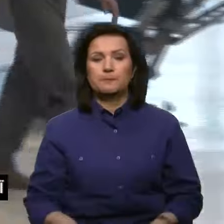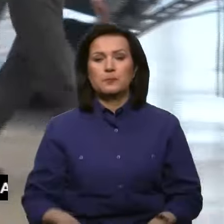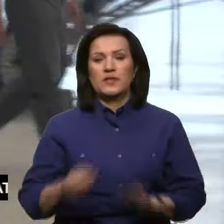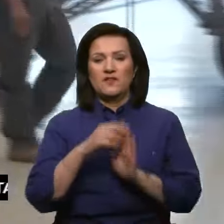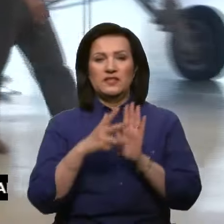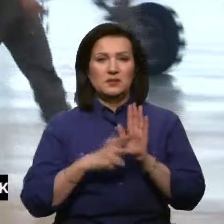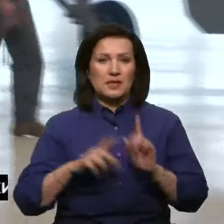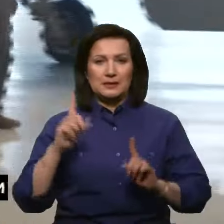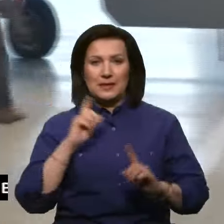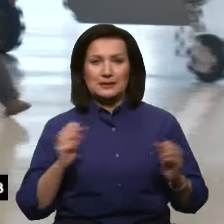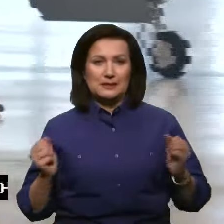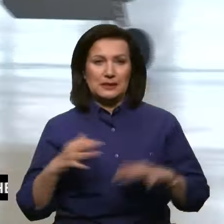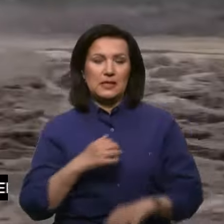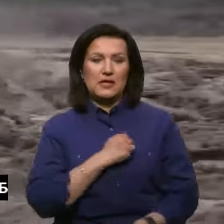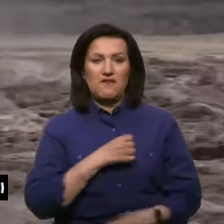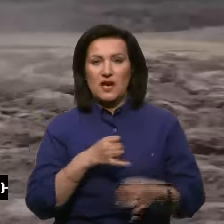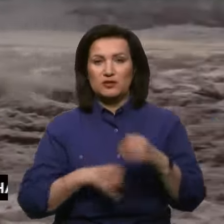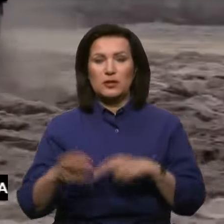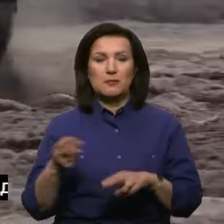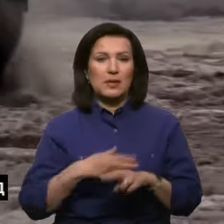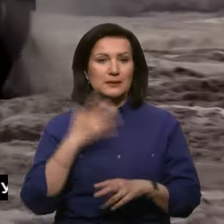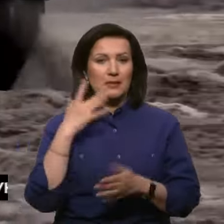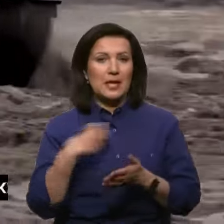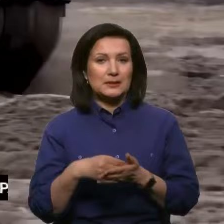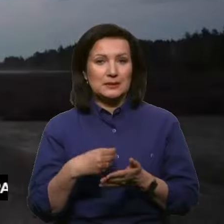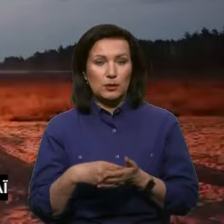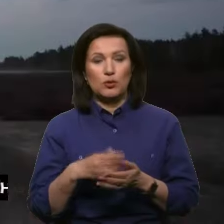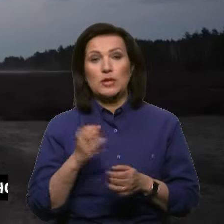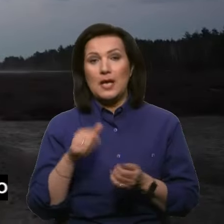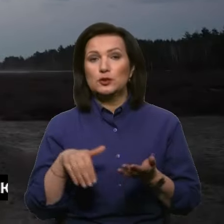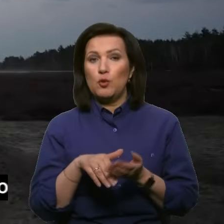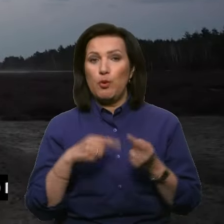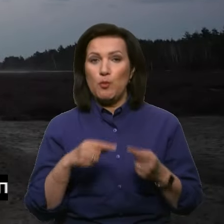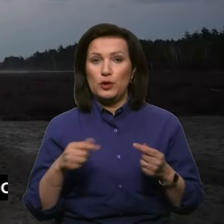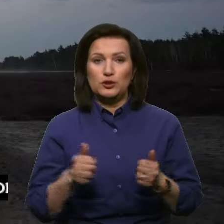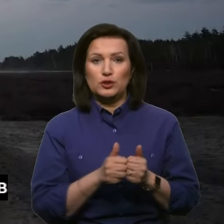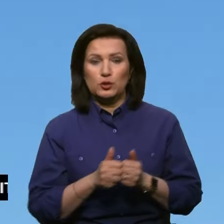18-те засідання у форматі «Рамштайн» без американських грошей, але з допомогою інших союзників.